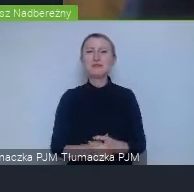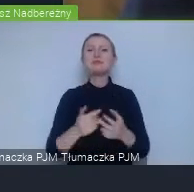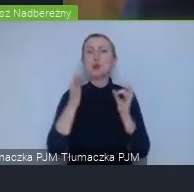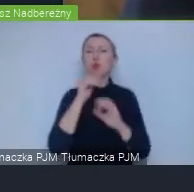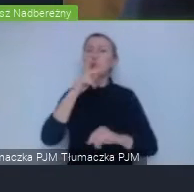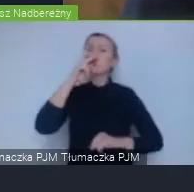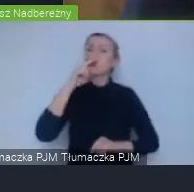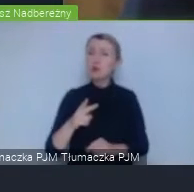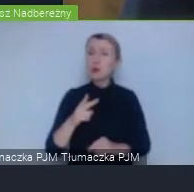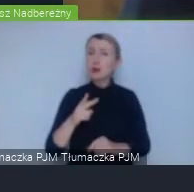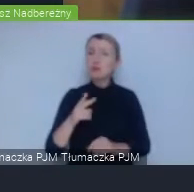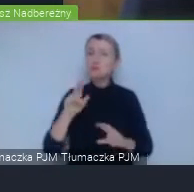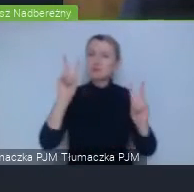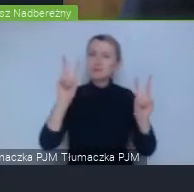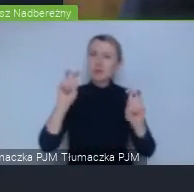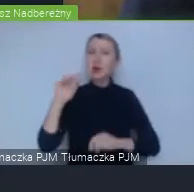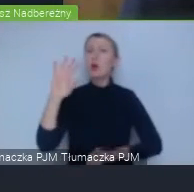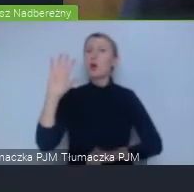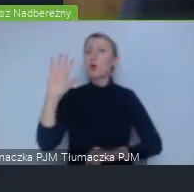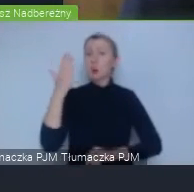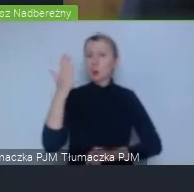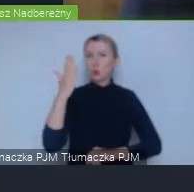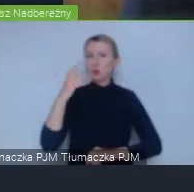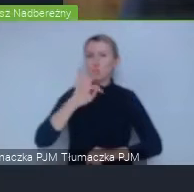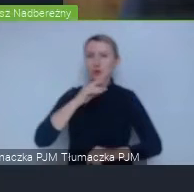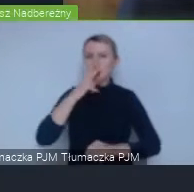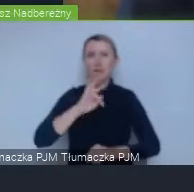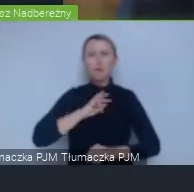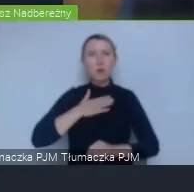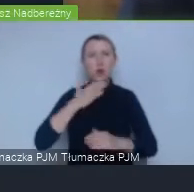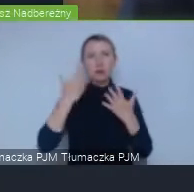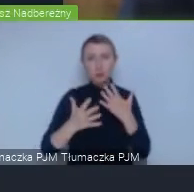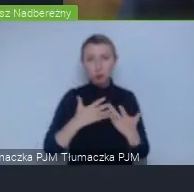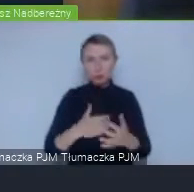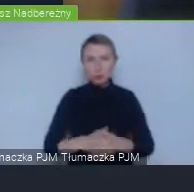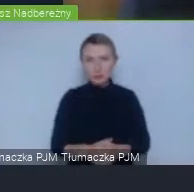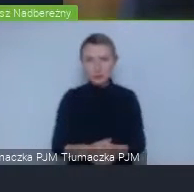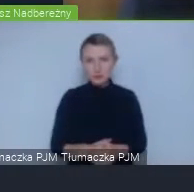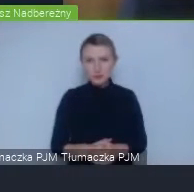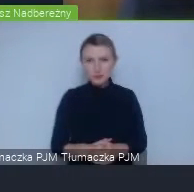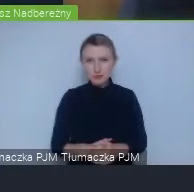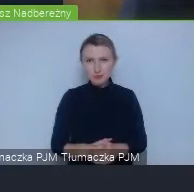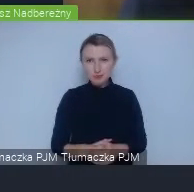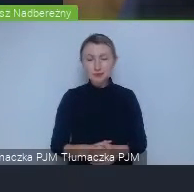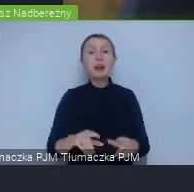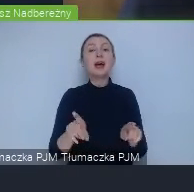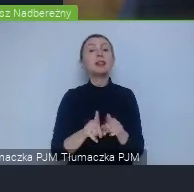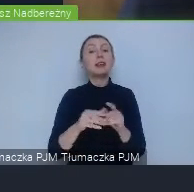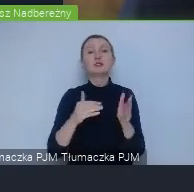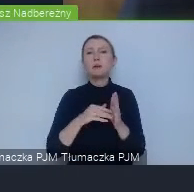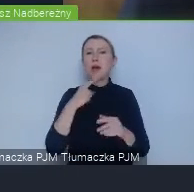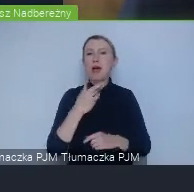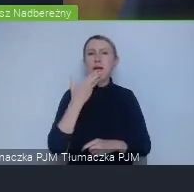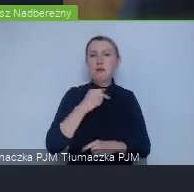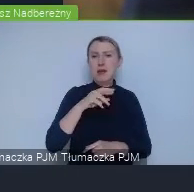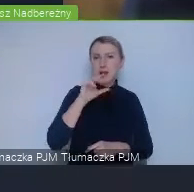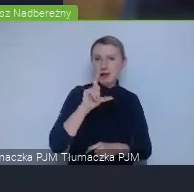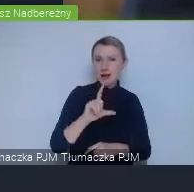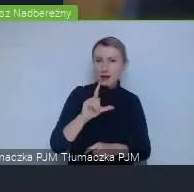zobaczyć właśnie w tym lustrze swoje słabości. Natomiast też trzeba powiedzieć, że MRL